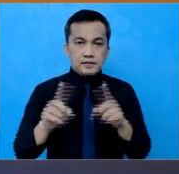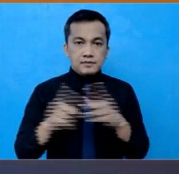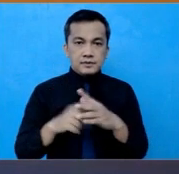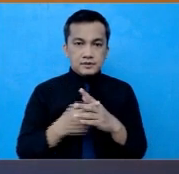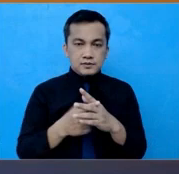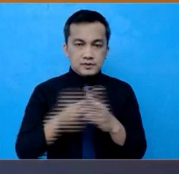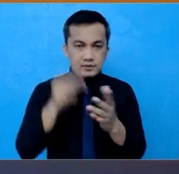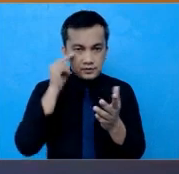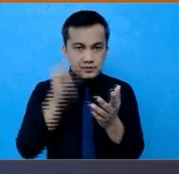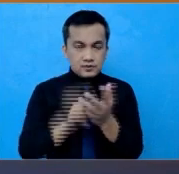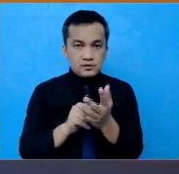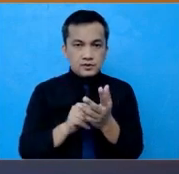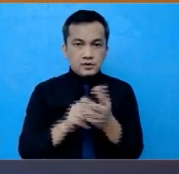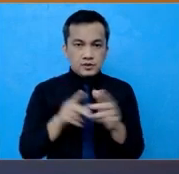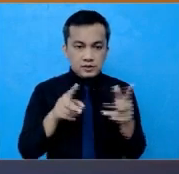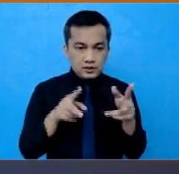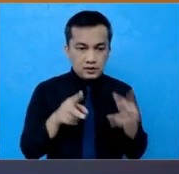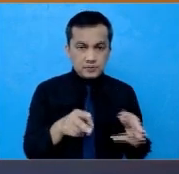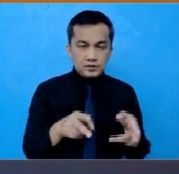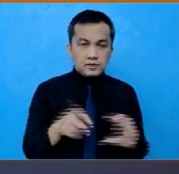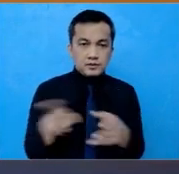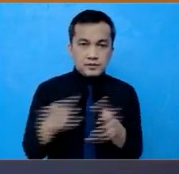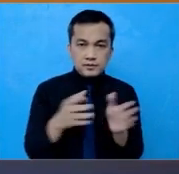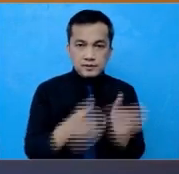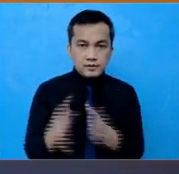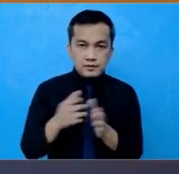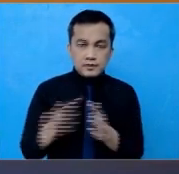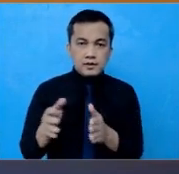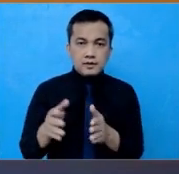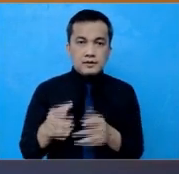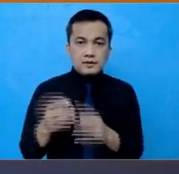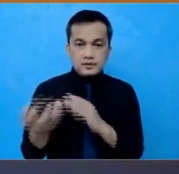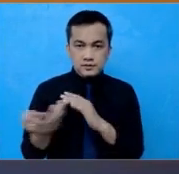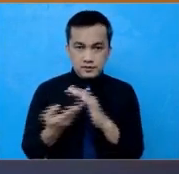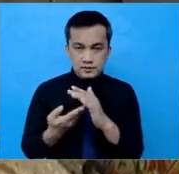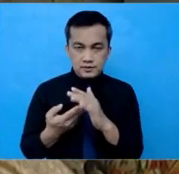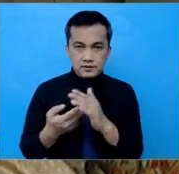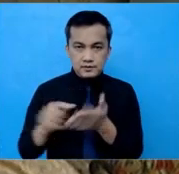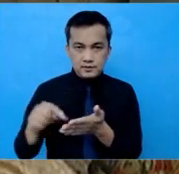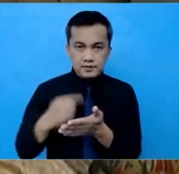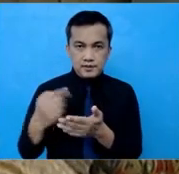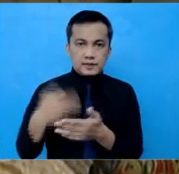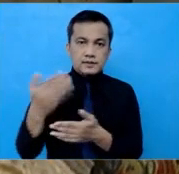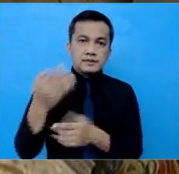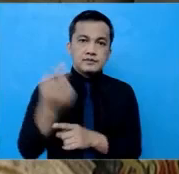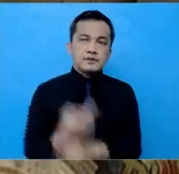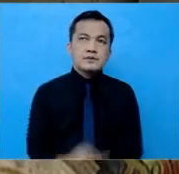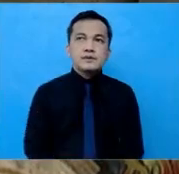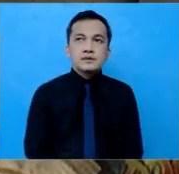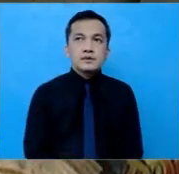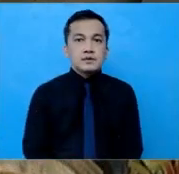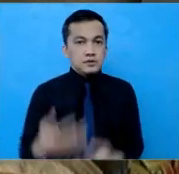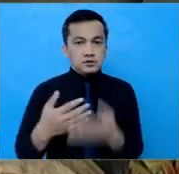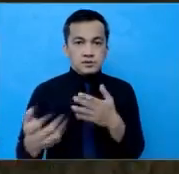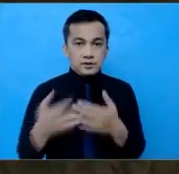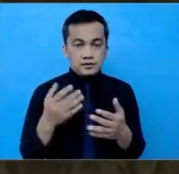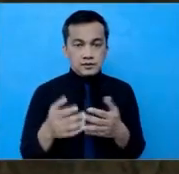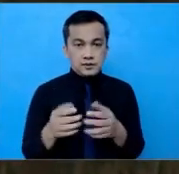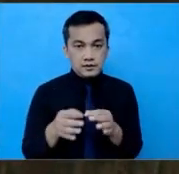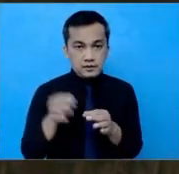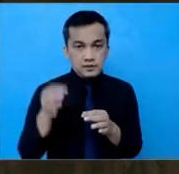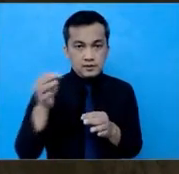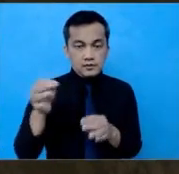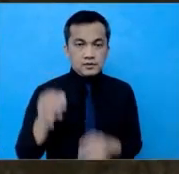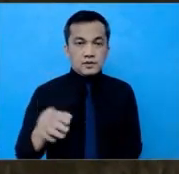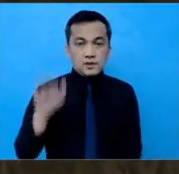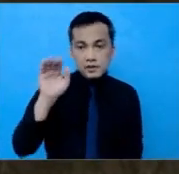Disconnection para makapaghanda ang mga customers sa pagbabayad sa susunod na buwan. Sa kabila ng palugit, umapela ang MWSS